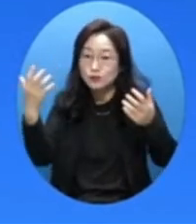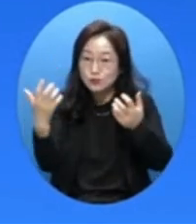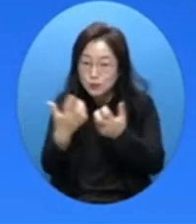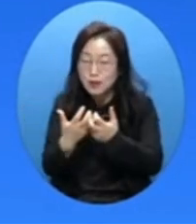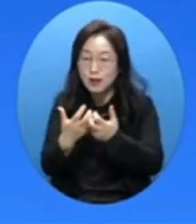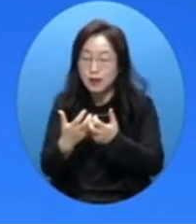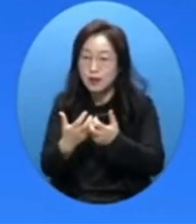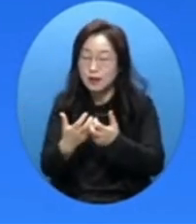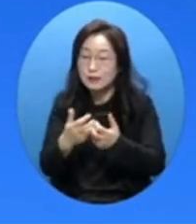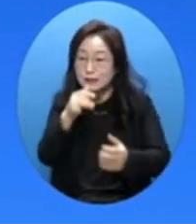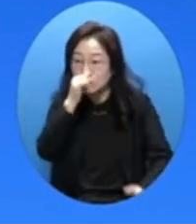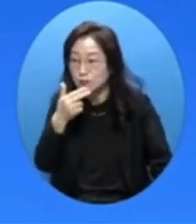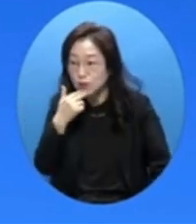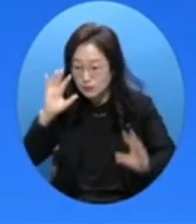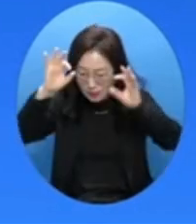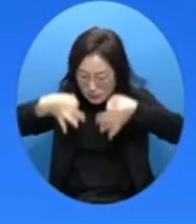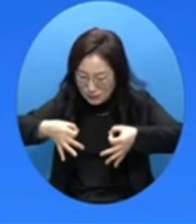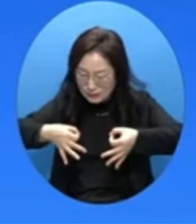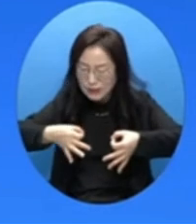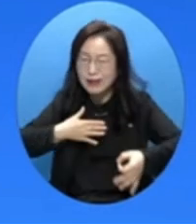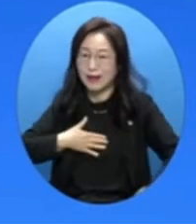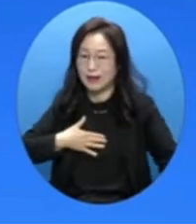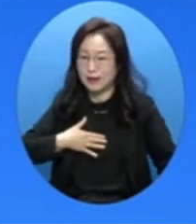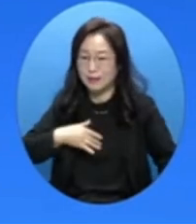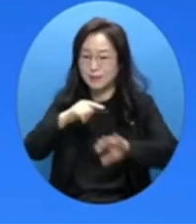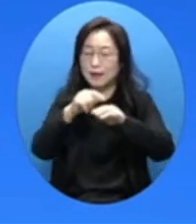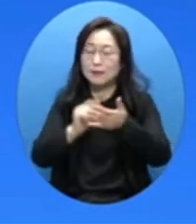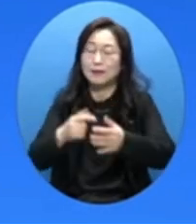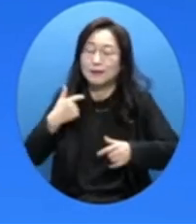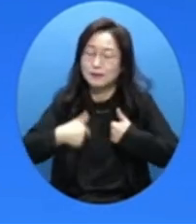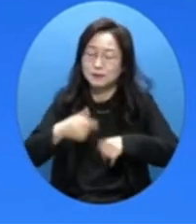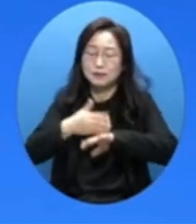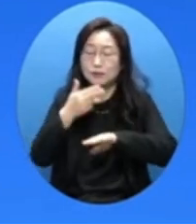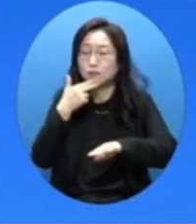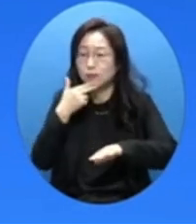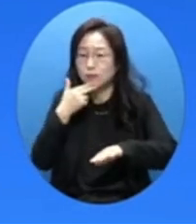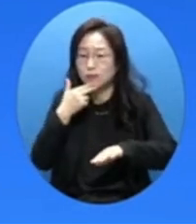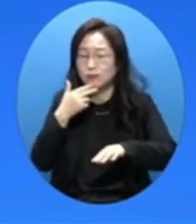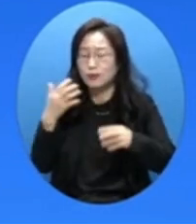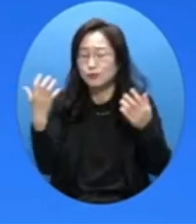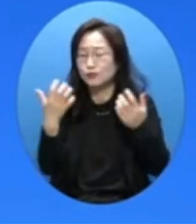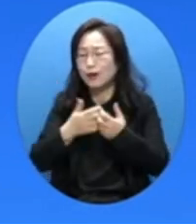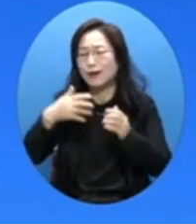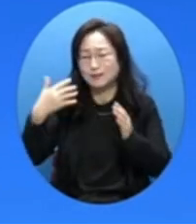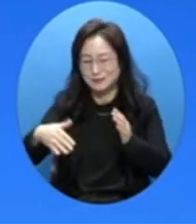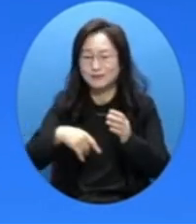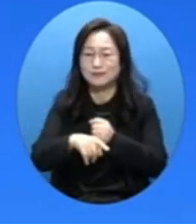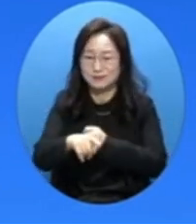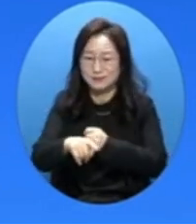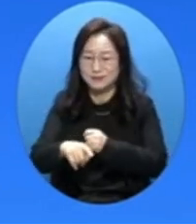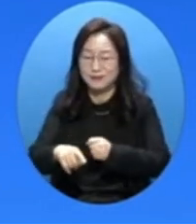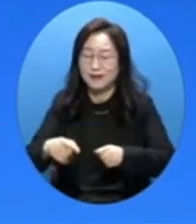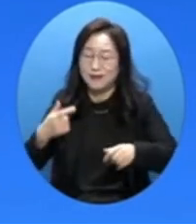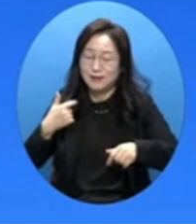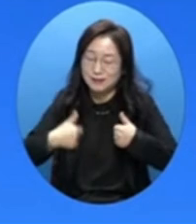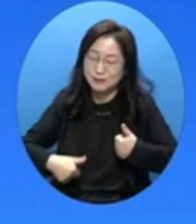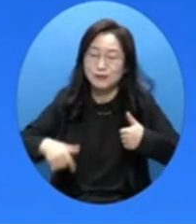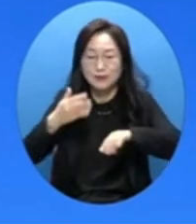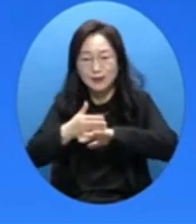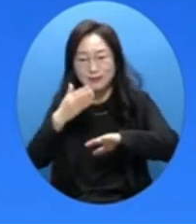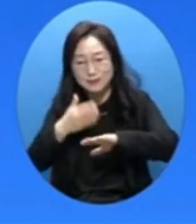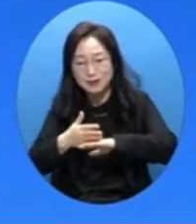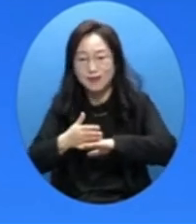충만한지 아닌지는 우리 자신이 잘 압니다. 내 마음에 기쁨이 없고 감사가 없으면 충만하지 않은 것입니다. 늘 기쁘고 감사가